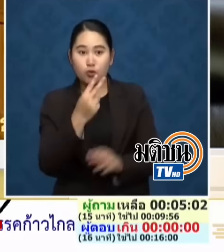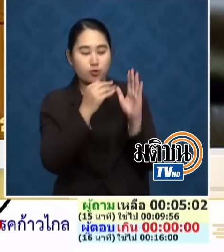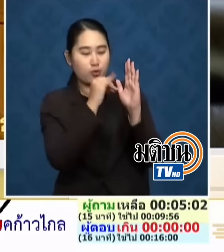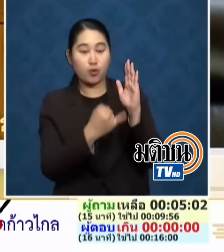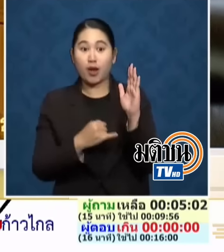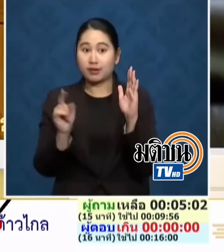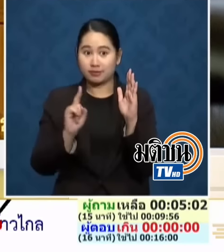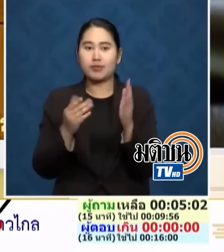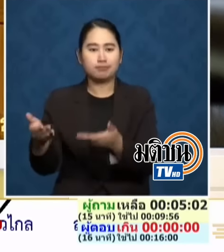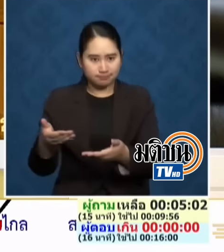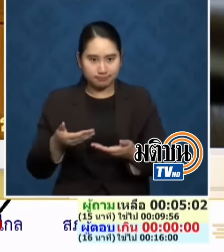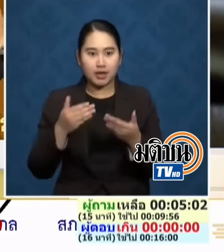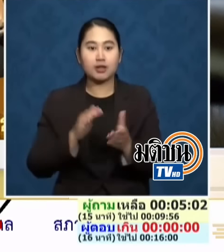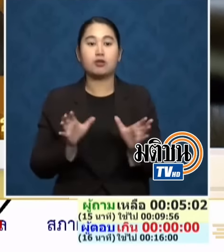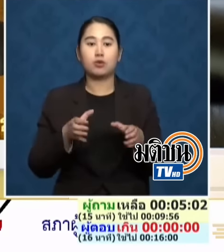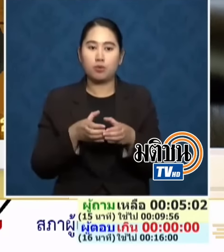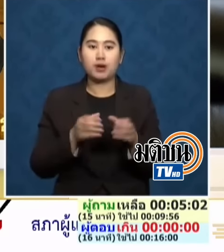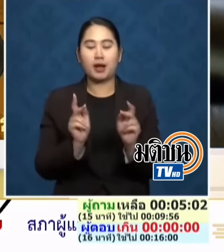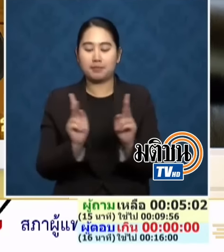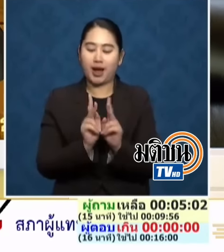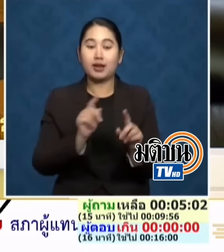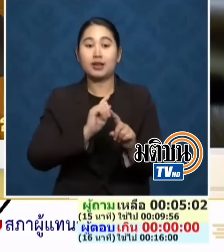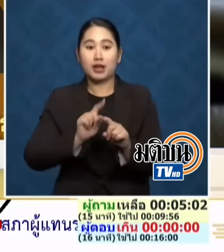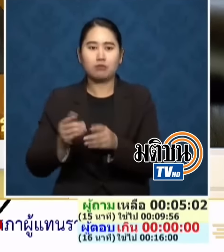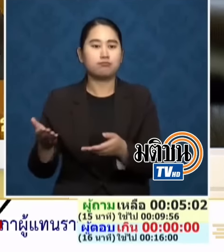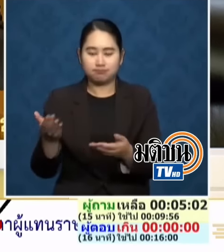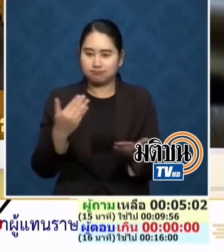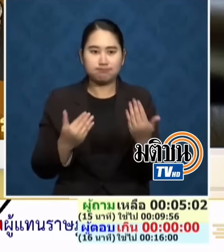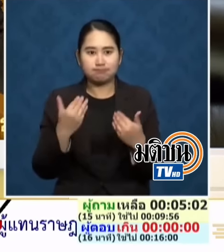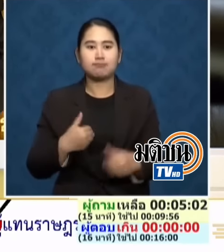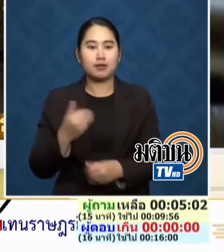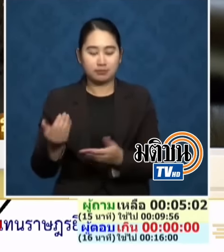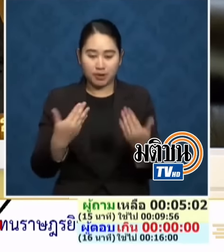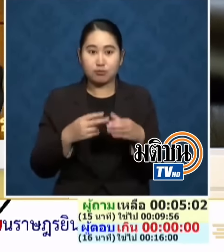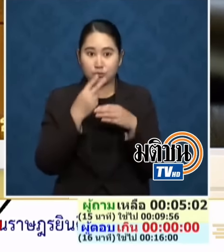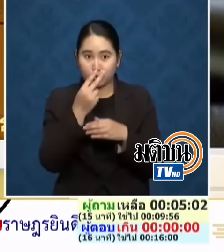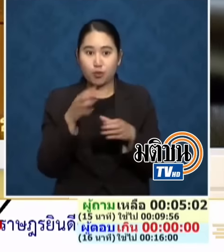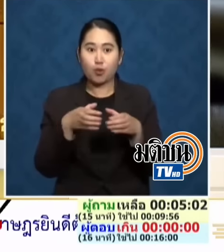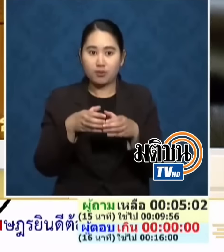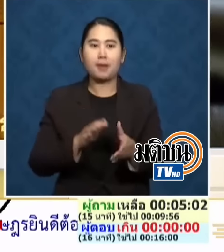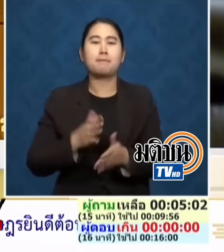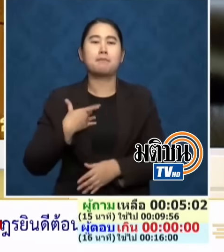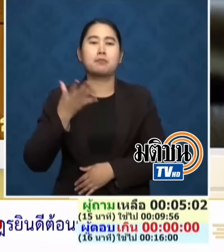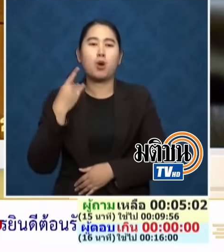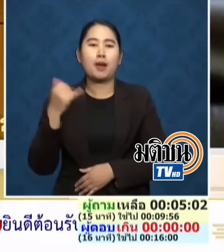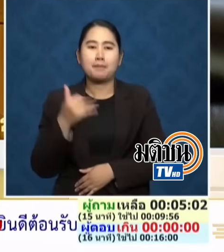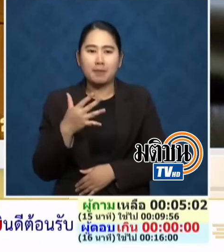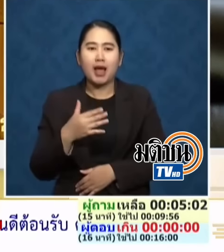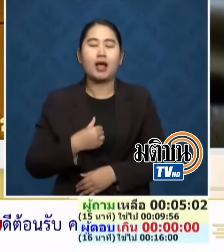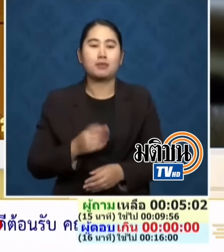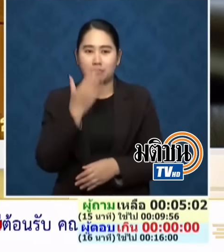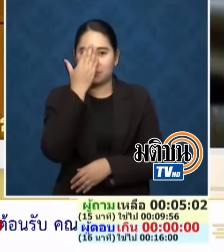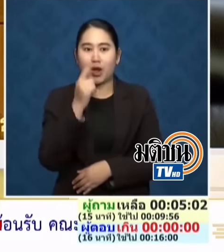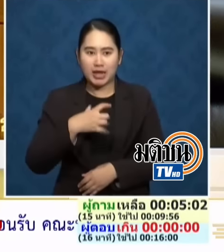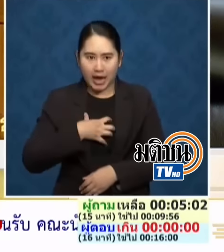หวัไหนผมเชิญขนบการอะไรก็ตาร Alison AlisonCheriño at Alison Alisonแต่เฅัรานหไม่มาไม่ใช่เรีย่เพ